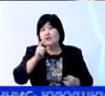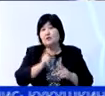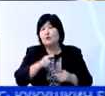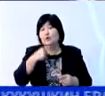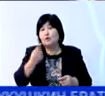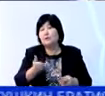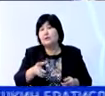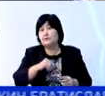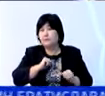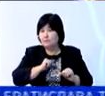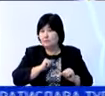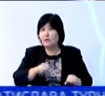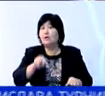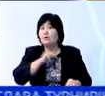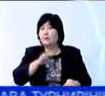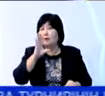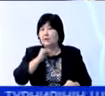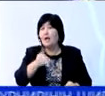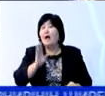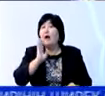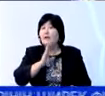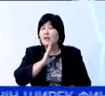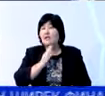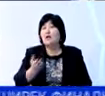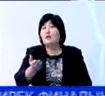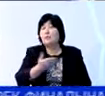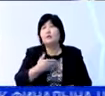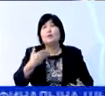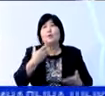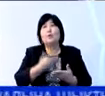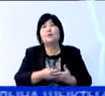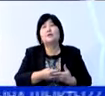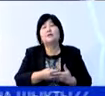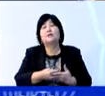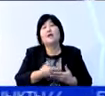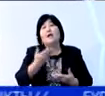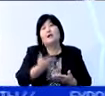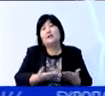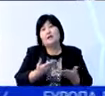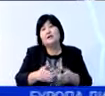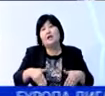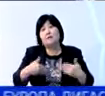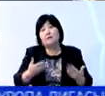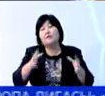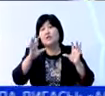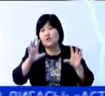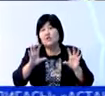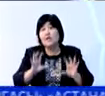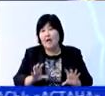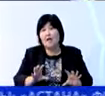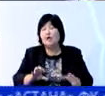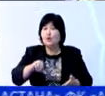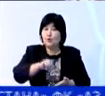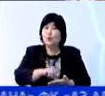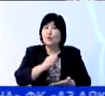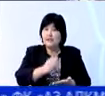ғой, тепсе темір үзетін дегендей. Сондай аналарға енді біз өзіміздің немізді беріп жатырмыз. Мына заң